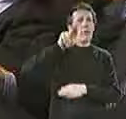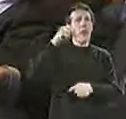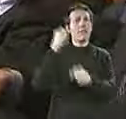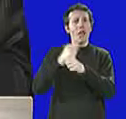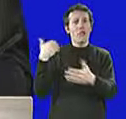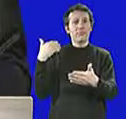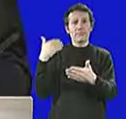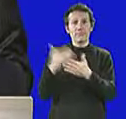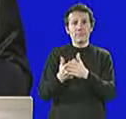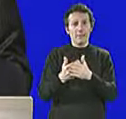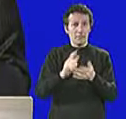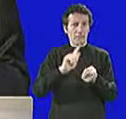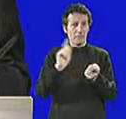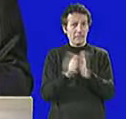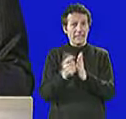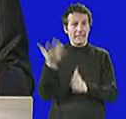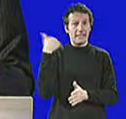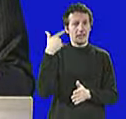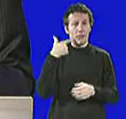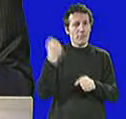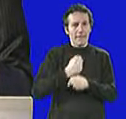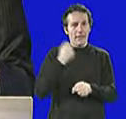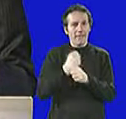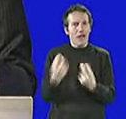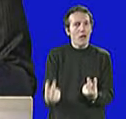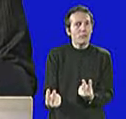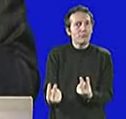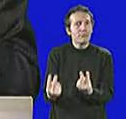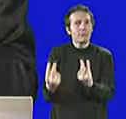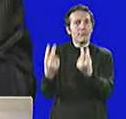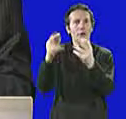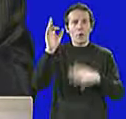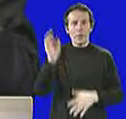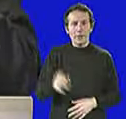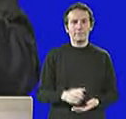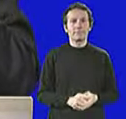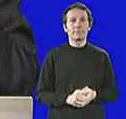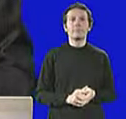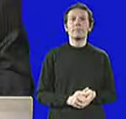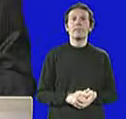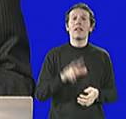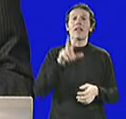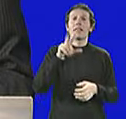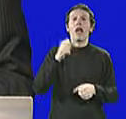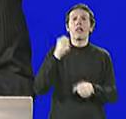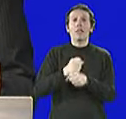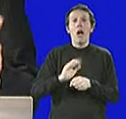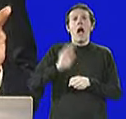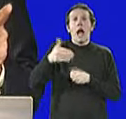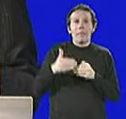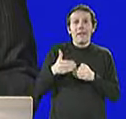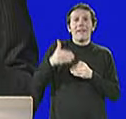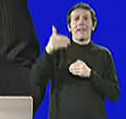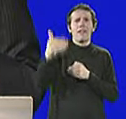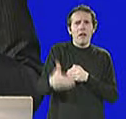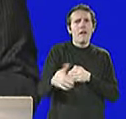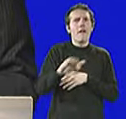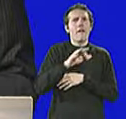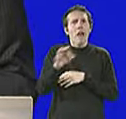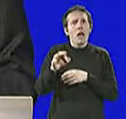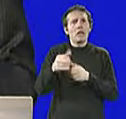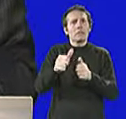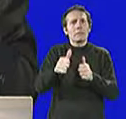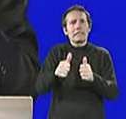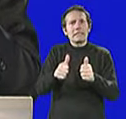Les Trente Glorieuses, c'était la glorification du travail. Et les 30 années qui ont suivi, pendant lesquelles la France a pris du